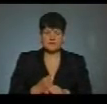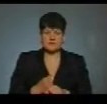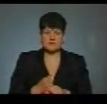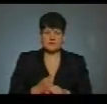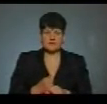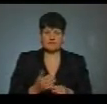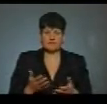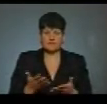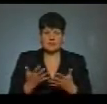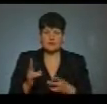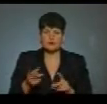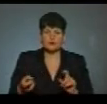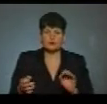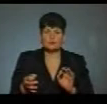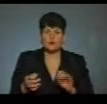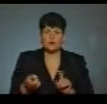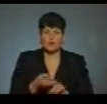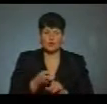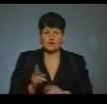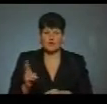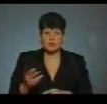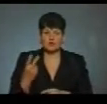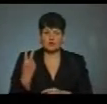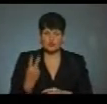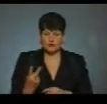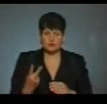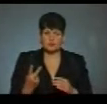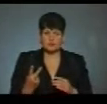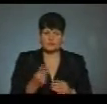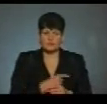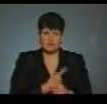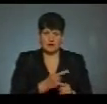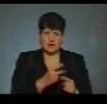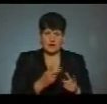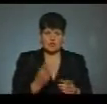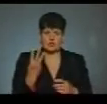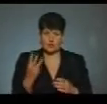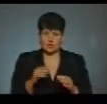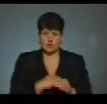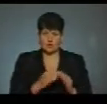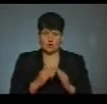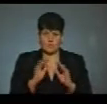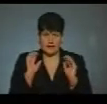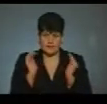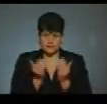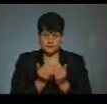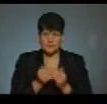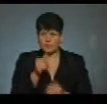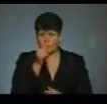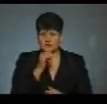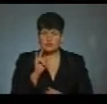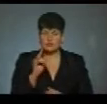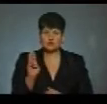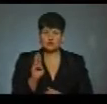контактних. Двоє було на стаціонарному лікуванні, троє осіб на самоізоляції. У місячної дитини